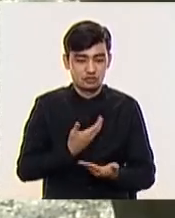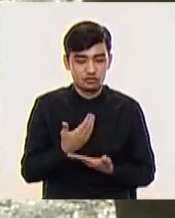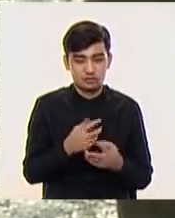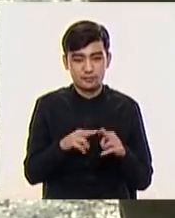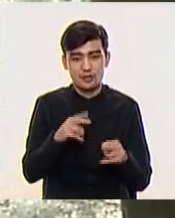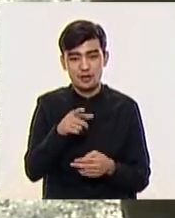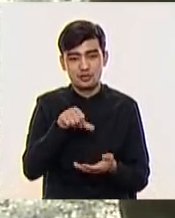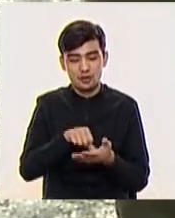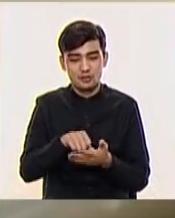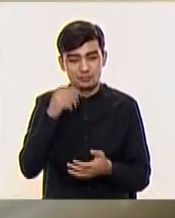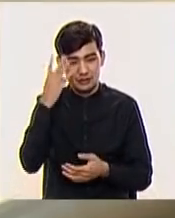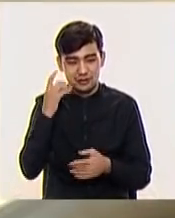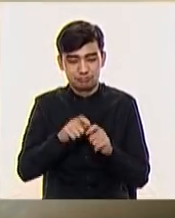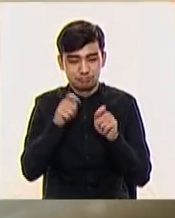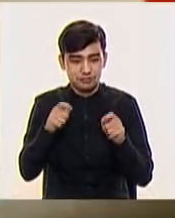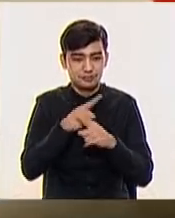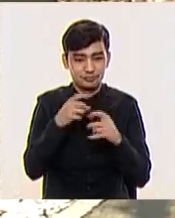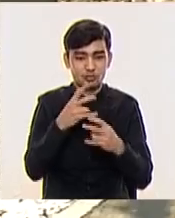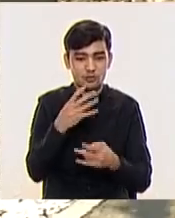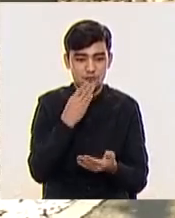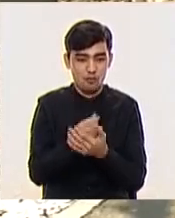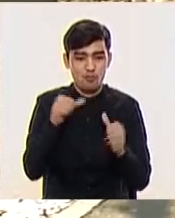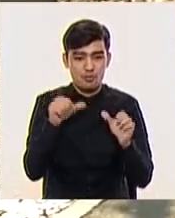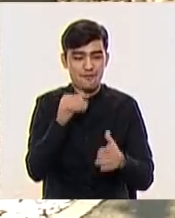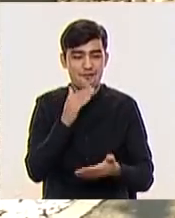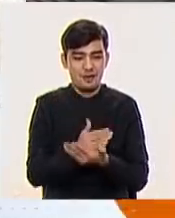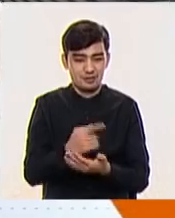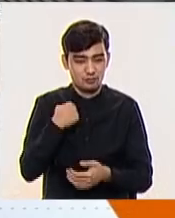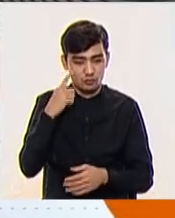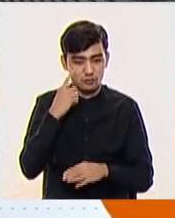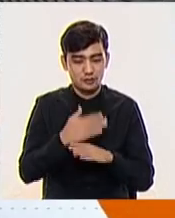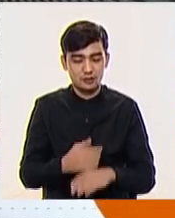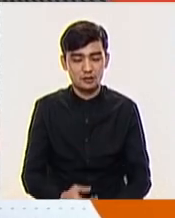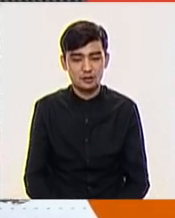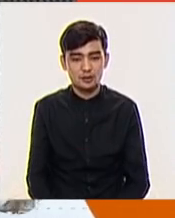Актер ойын еркін жеткізуге әркімнің құқығы бар деп санайды.